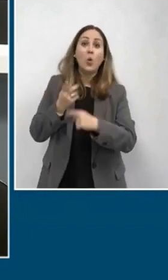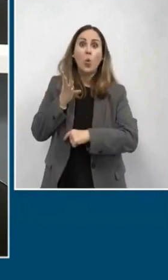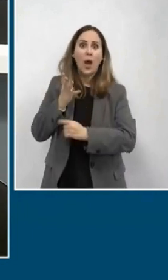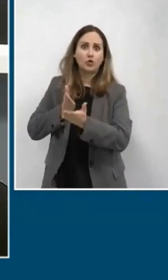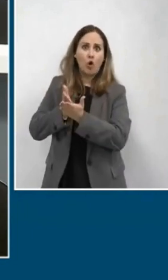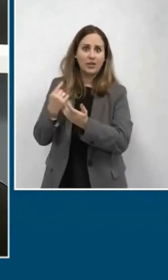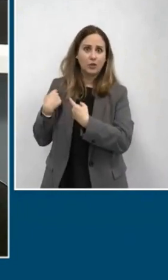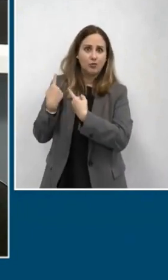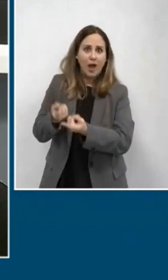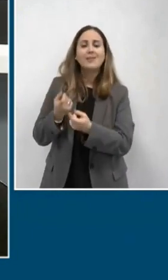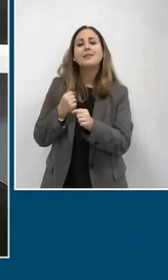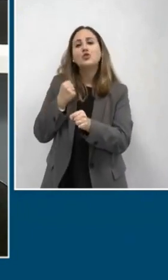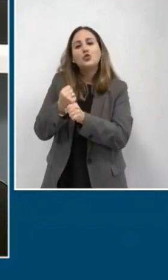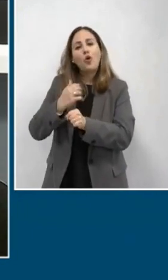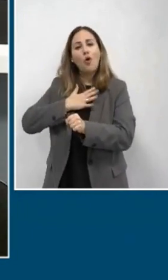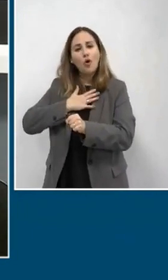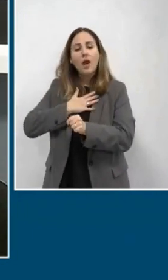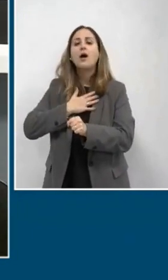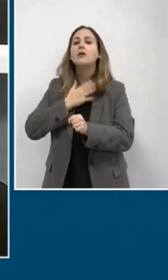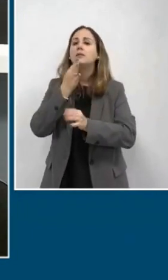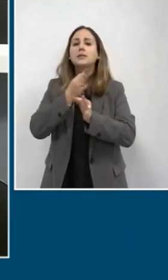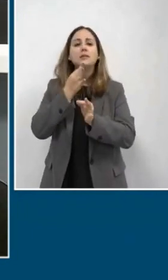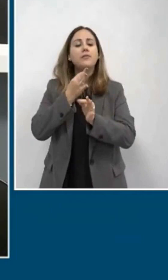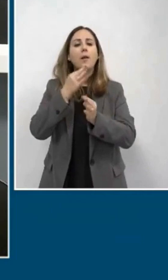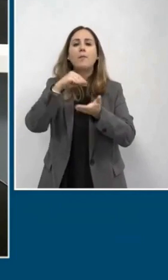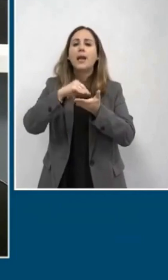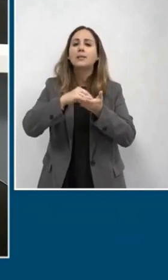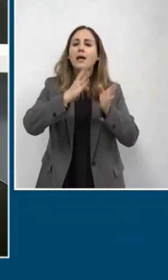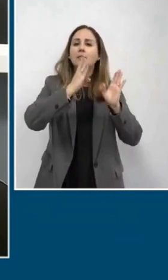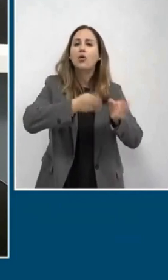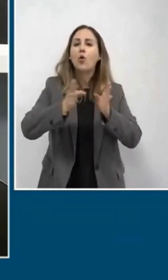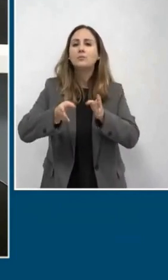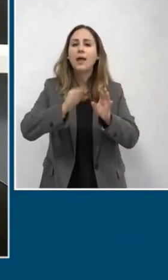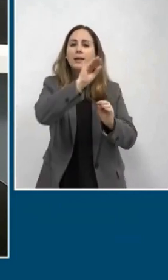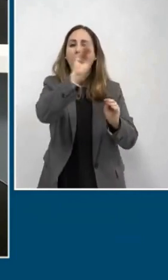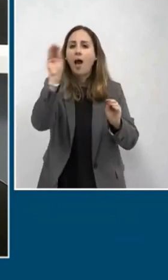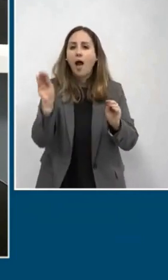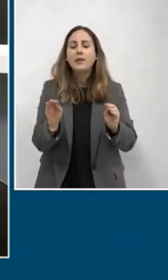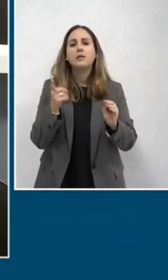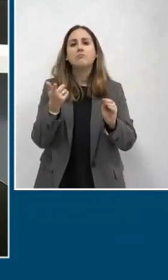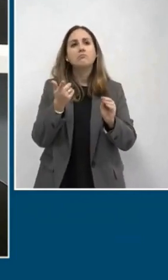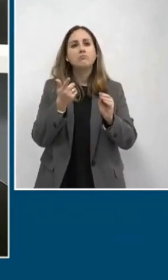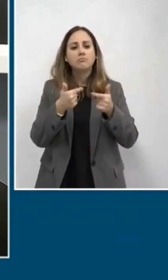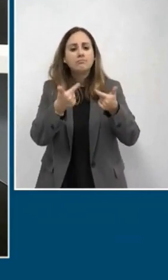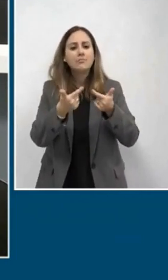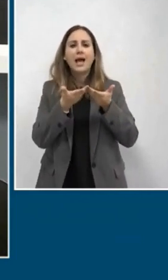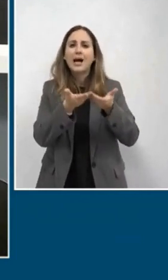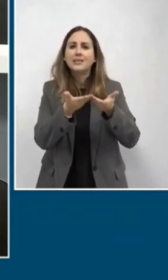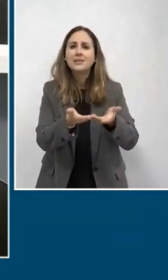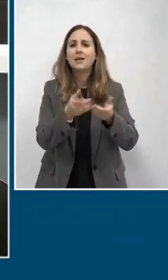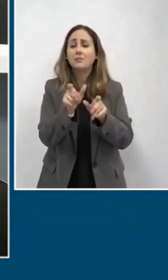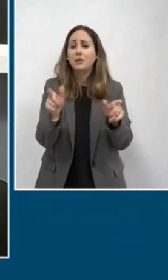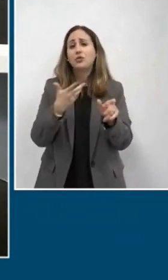ci ha portato a essere presenti nei grandi ospedali per portare l'assistenza alle persone che hanno patologie